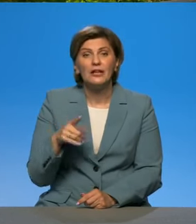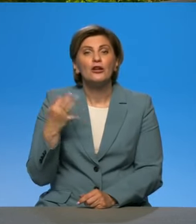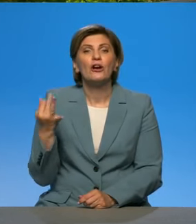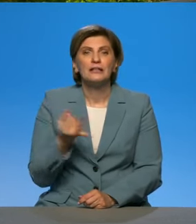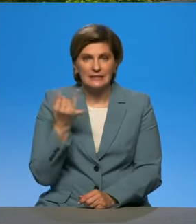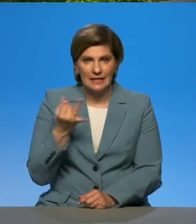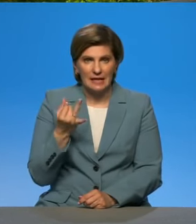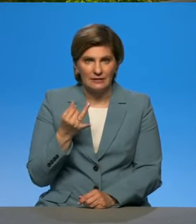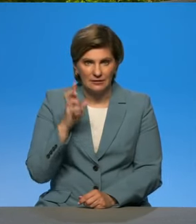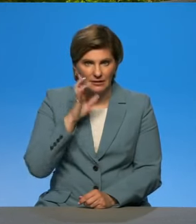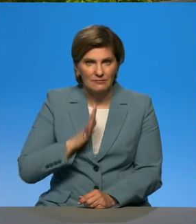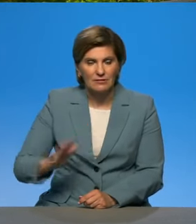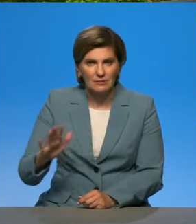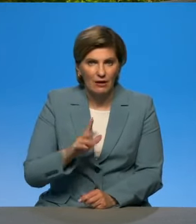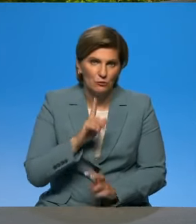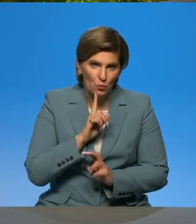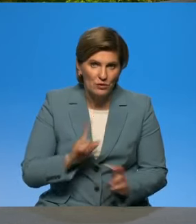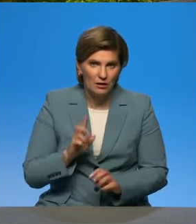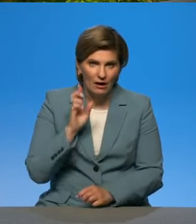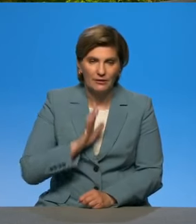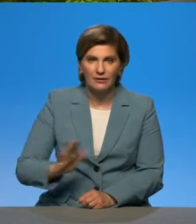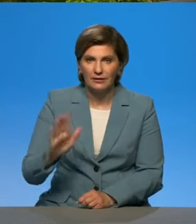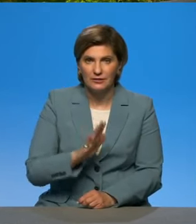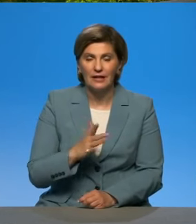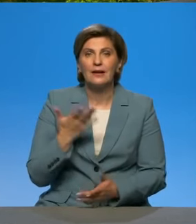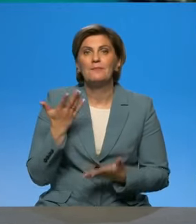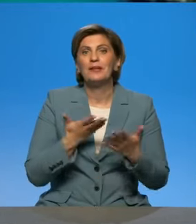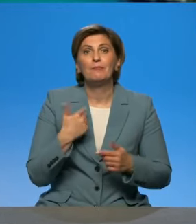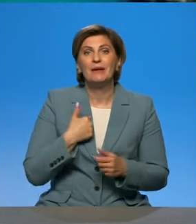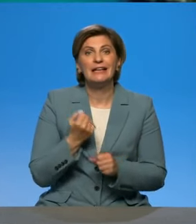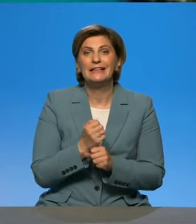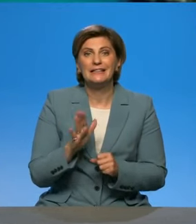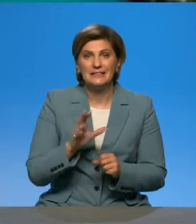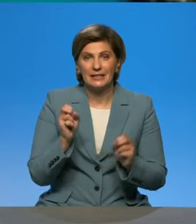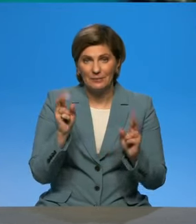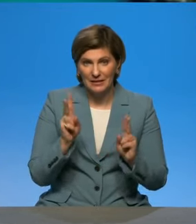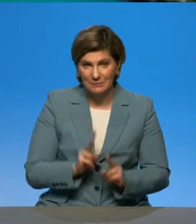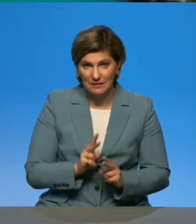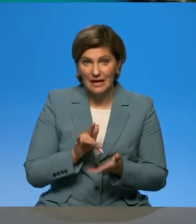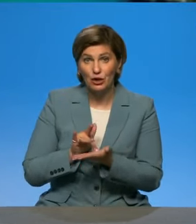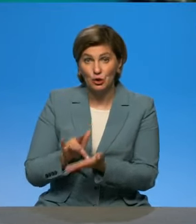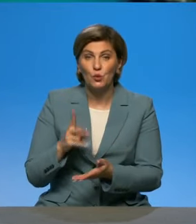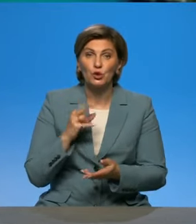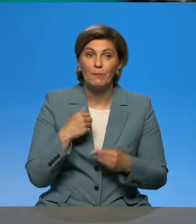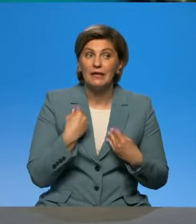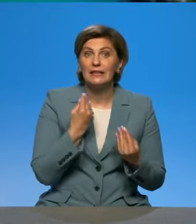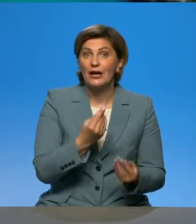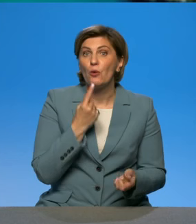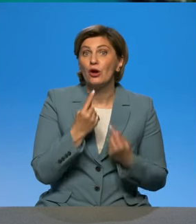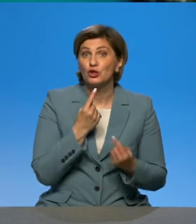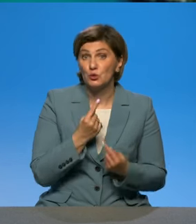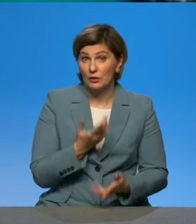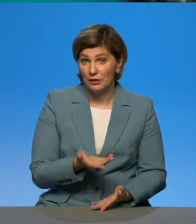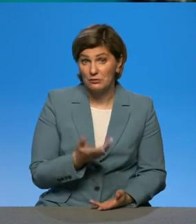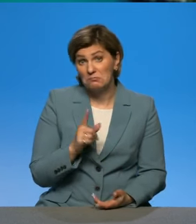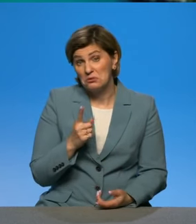страна. Если, откровенно сказать, мы не делаем специальных туров, но оказываем консультации. Но, однако, почему